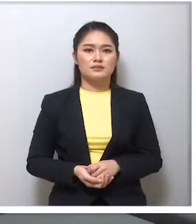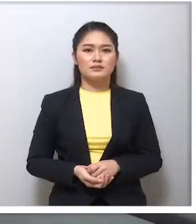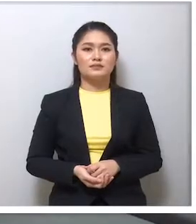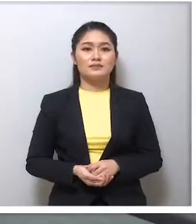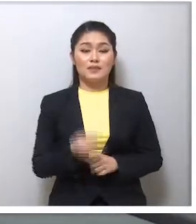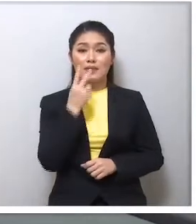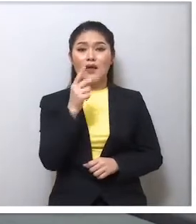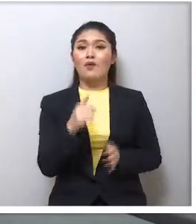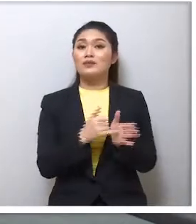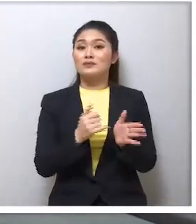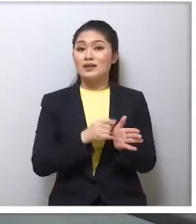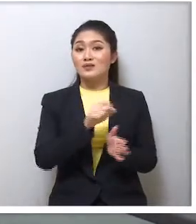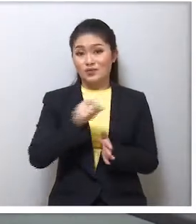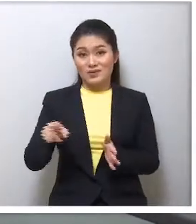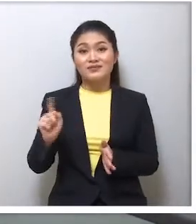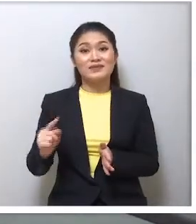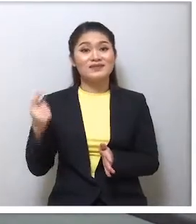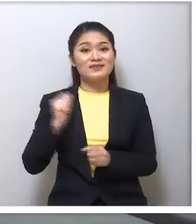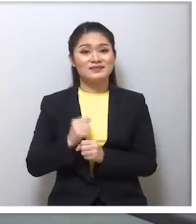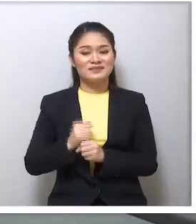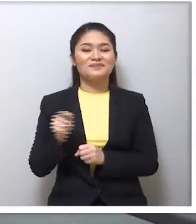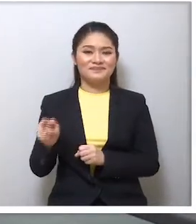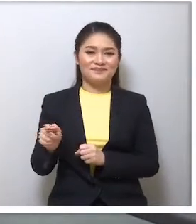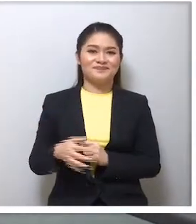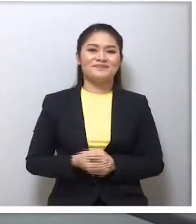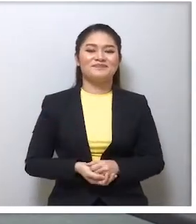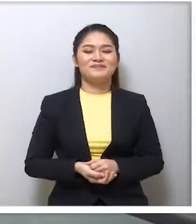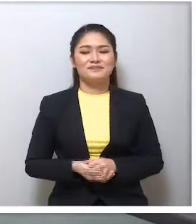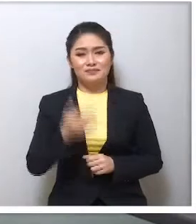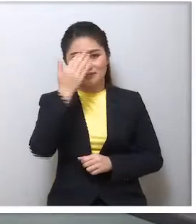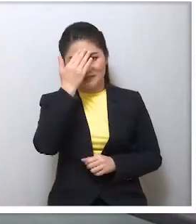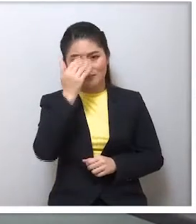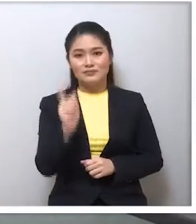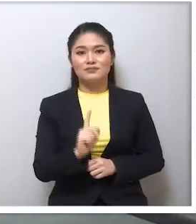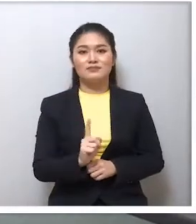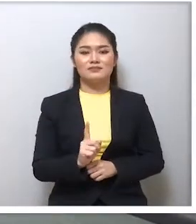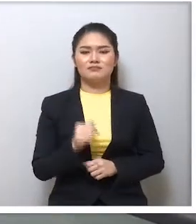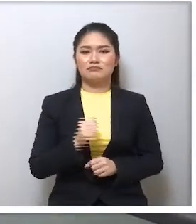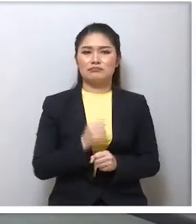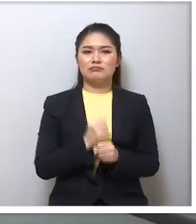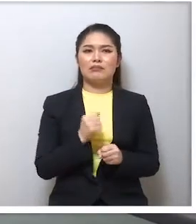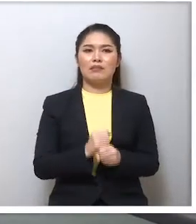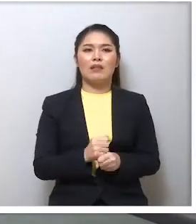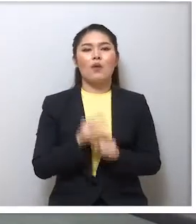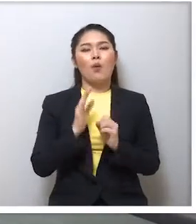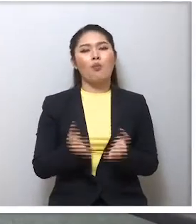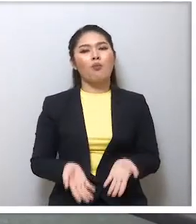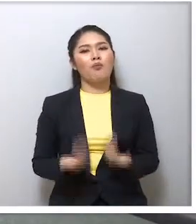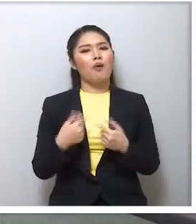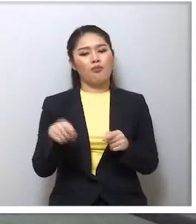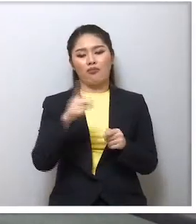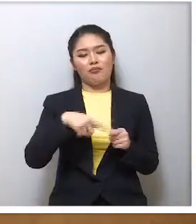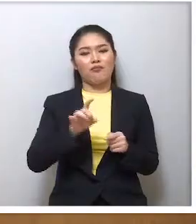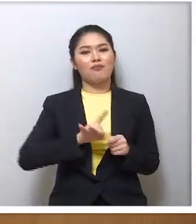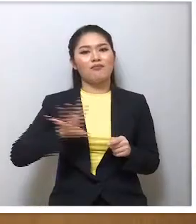ก็จะเห็นว่าตัวนี้ง่ายกว่าตัวแรกนะครับเนื่องจากว่าขึ้นมาแล้วไม่ต้องมาสมูทเลยมันกลมมาเล